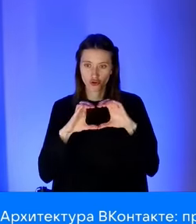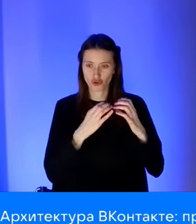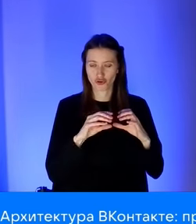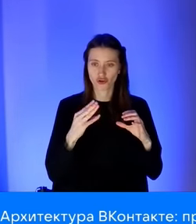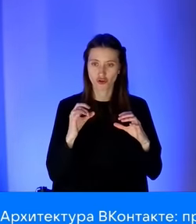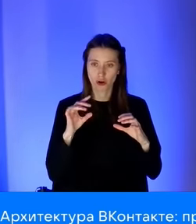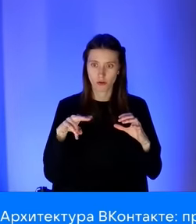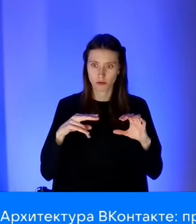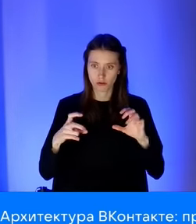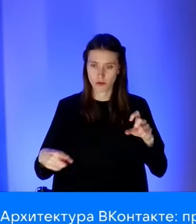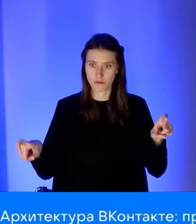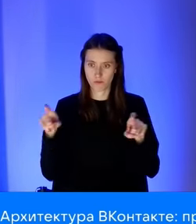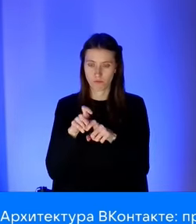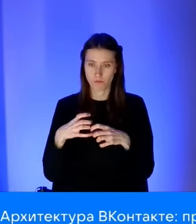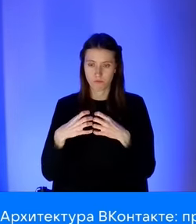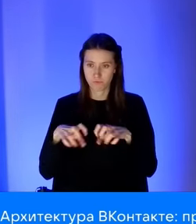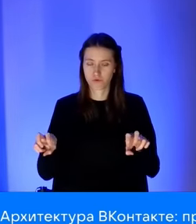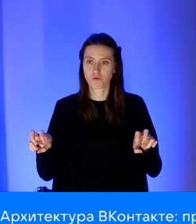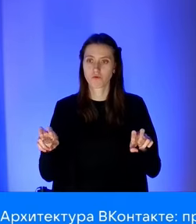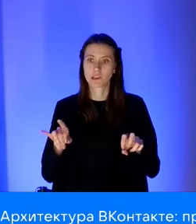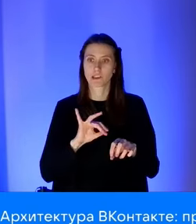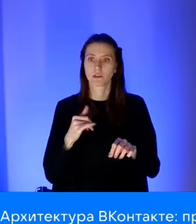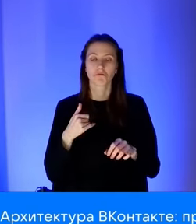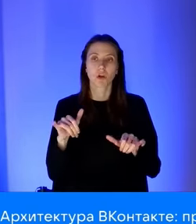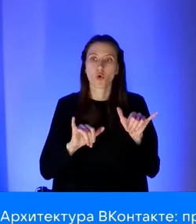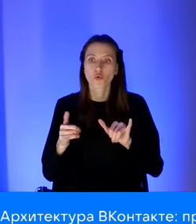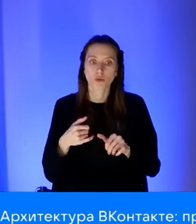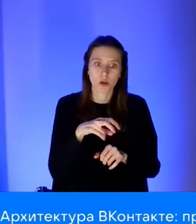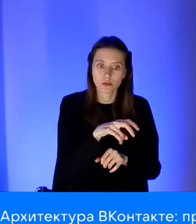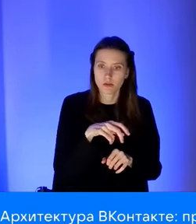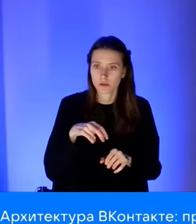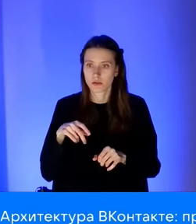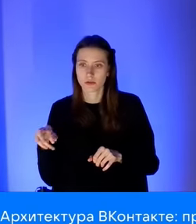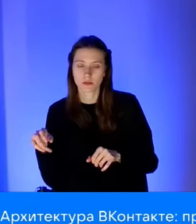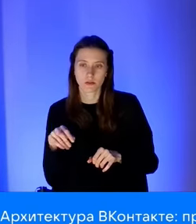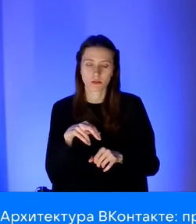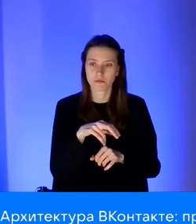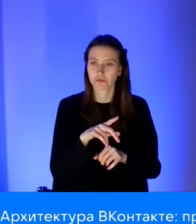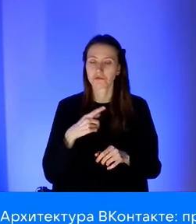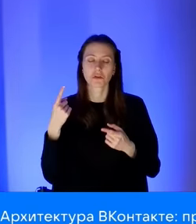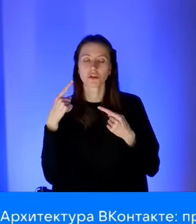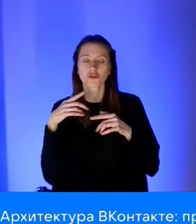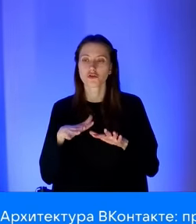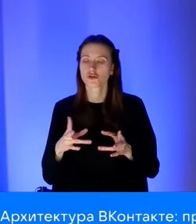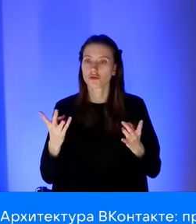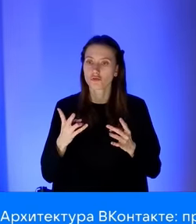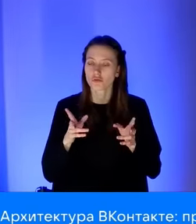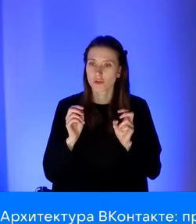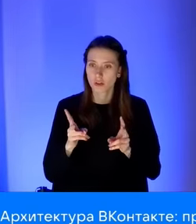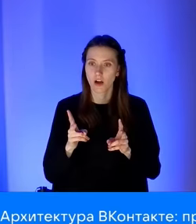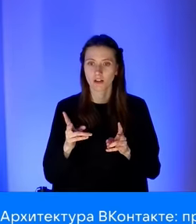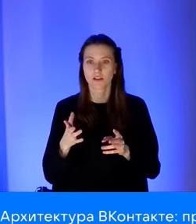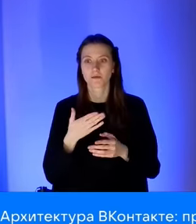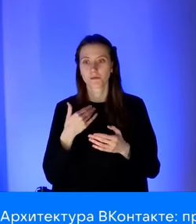тут уже биполярочка по данным куда мы идём как мы их как мы решаем этот меши конфликт Ну тизер такой что он